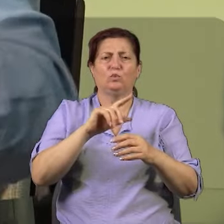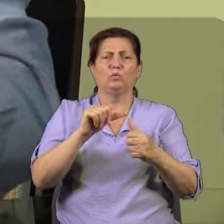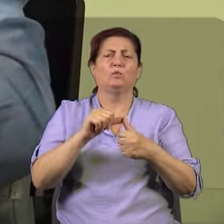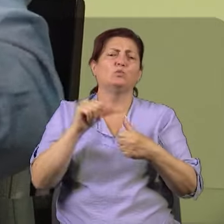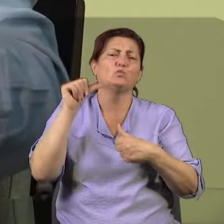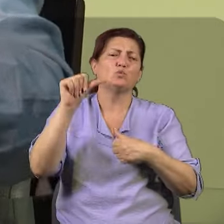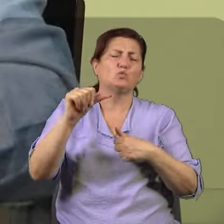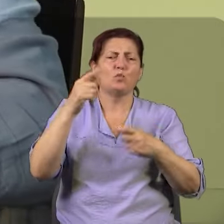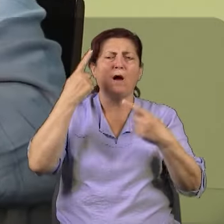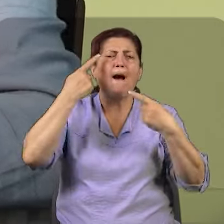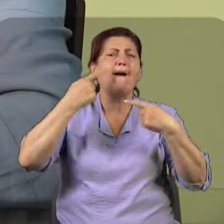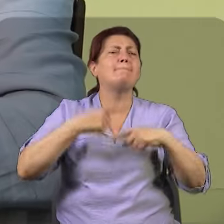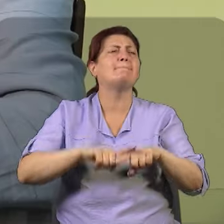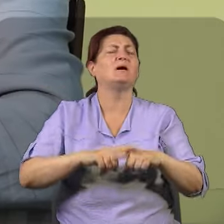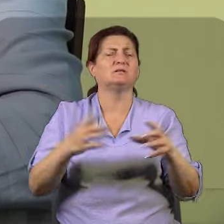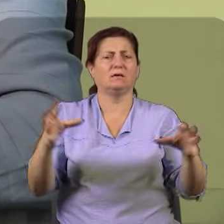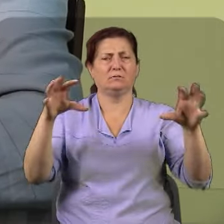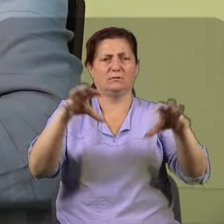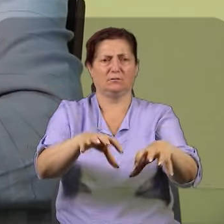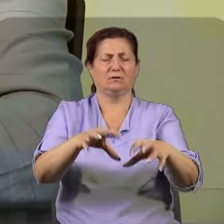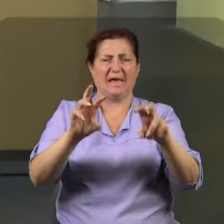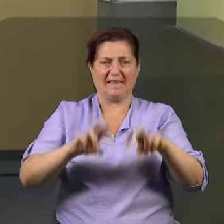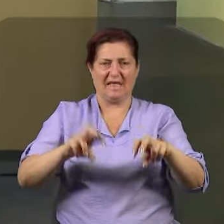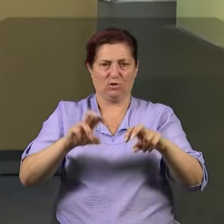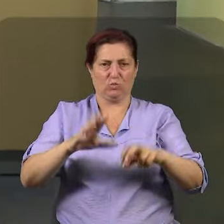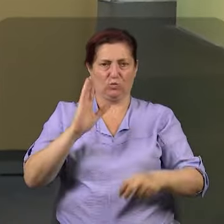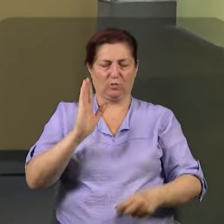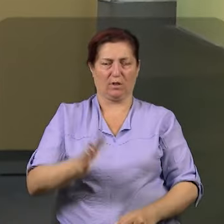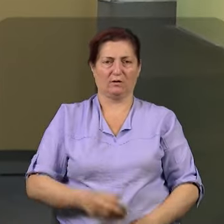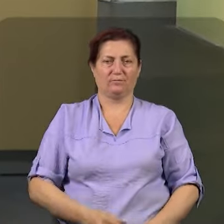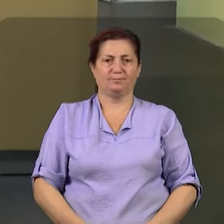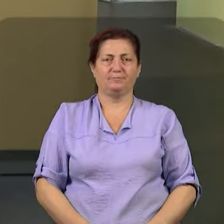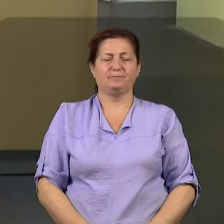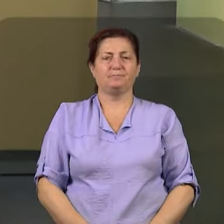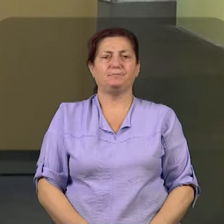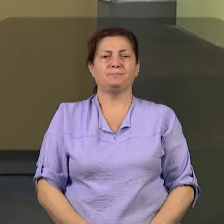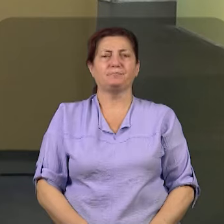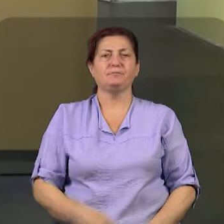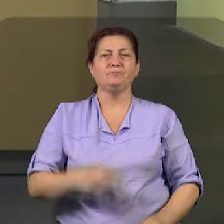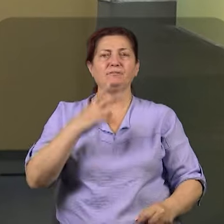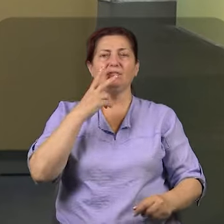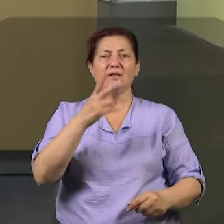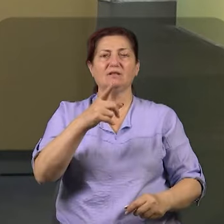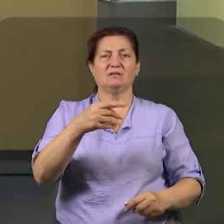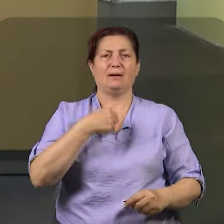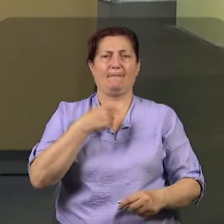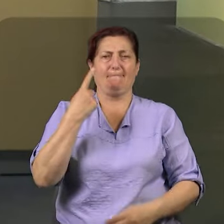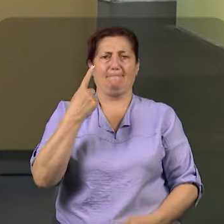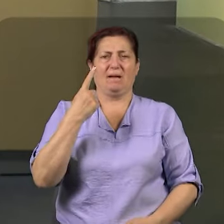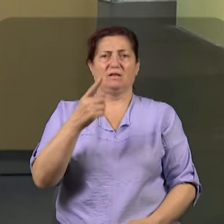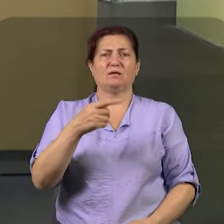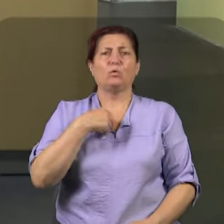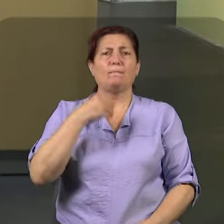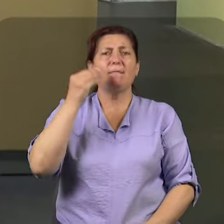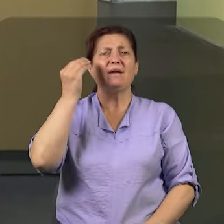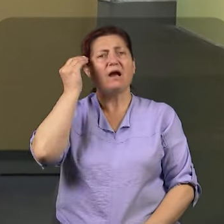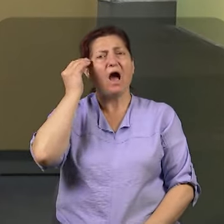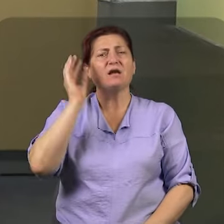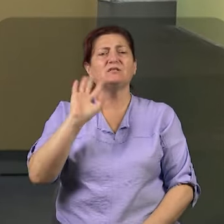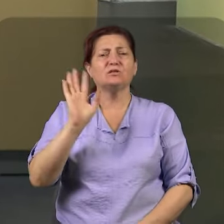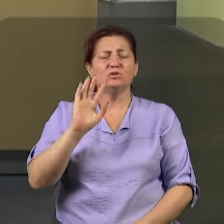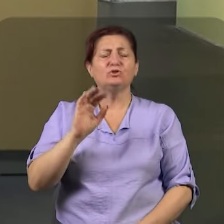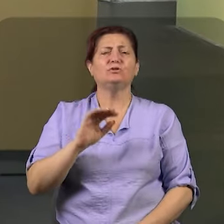միայն միջավայր ու հետազոտություններ են կատարվում։ Տեսեք, դա մեր կարծիքը չի միայն, մենք ուղղակի լսել ենք այդ փաստակները